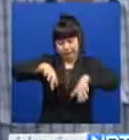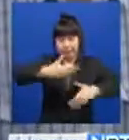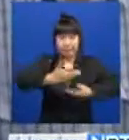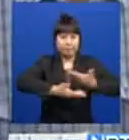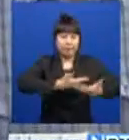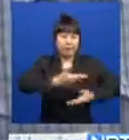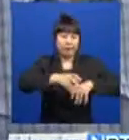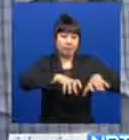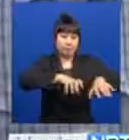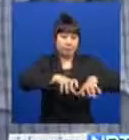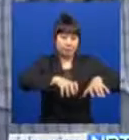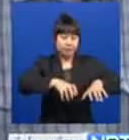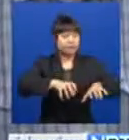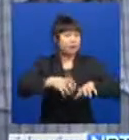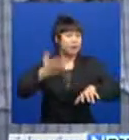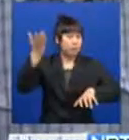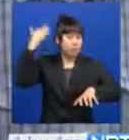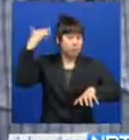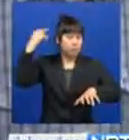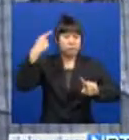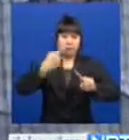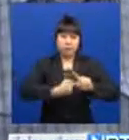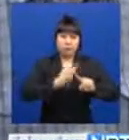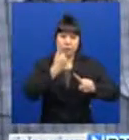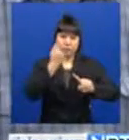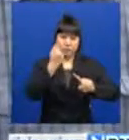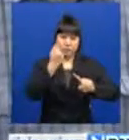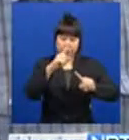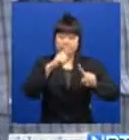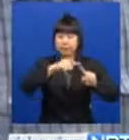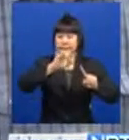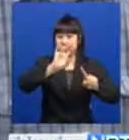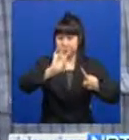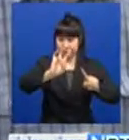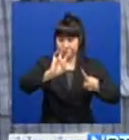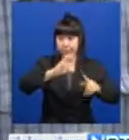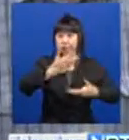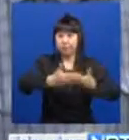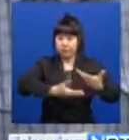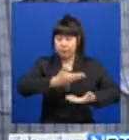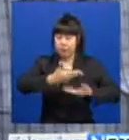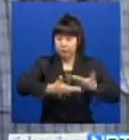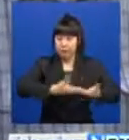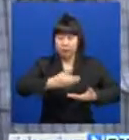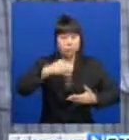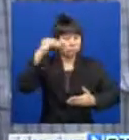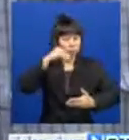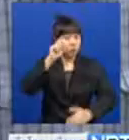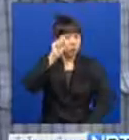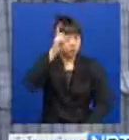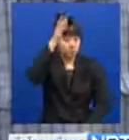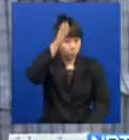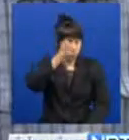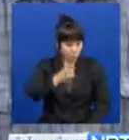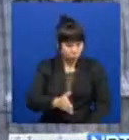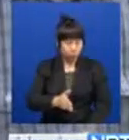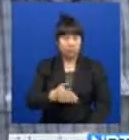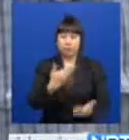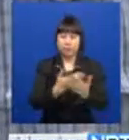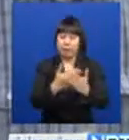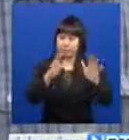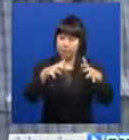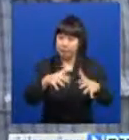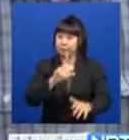าดเราจัดตลาดมาตั้งแต่วันที่7พฤศจิกายนแล้วครับยอดขายแต่ละครั้งทุกวันศุกร์นะครับเราก็มียอดขายประมาณแสนกว่าบ